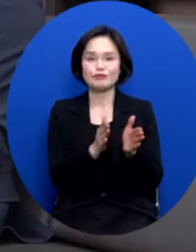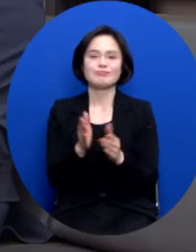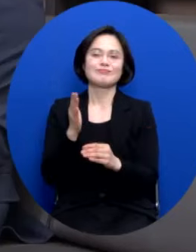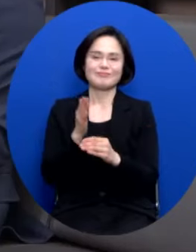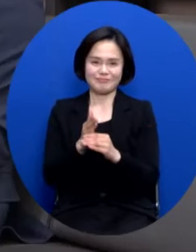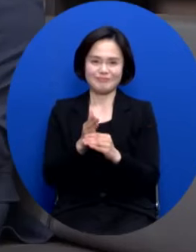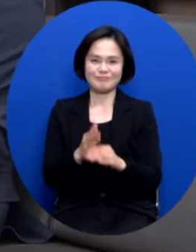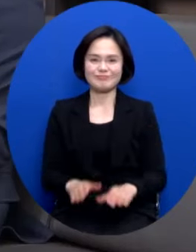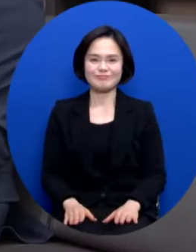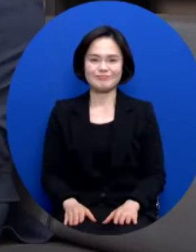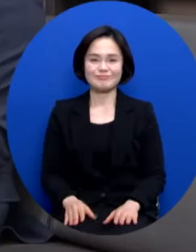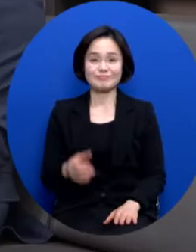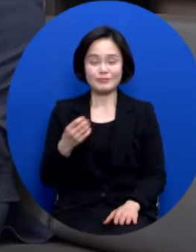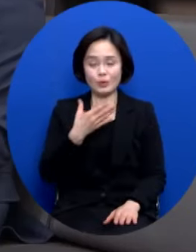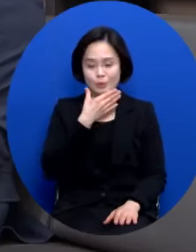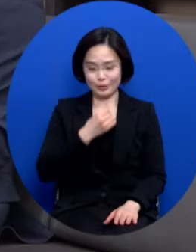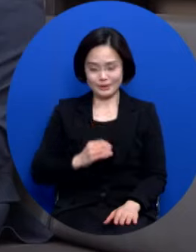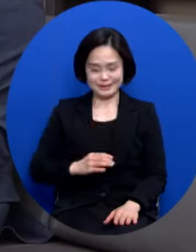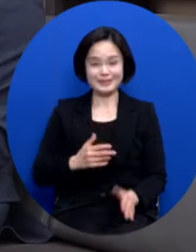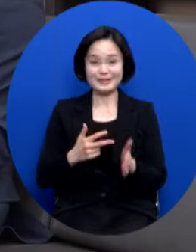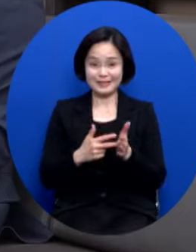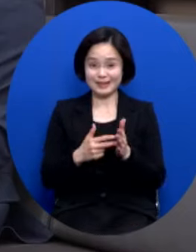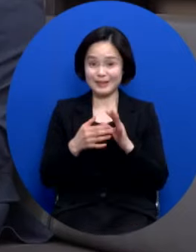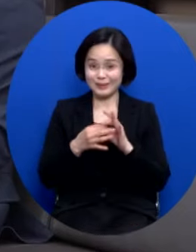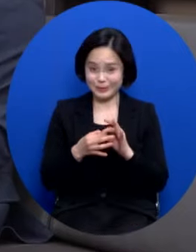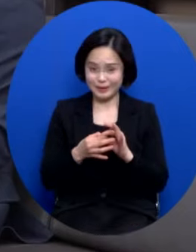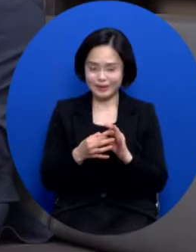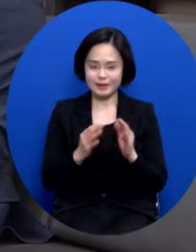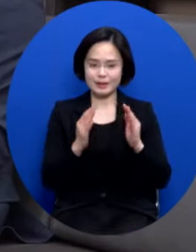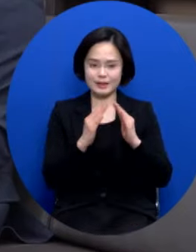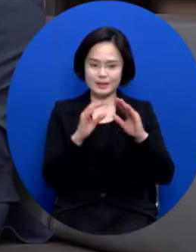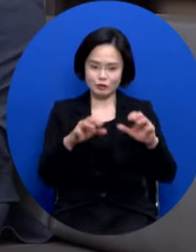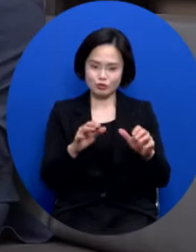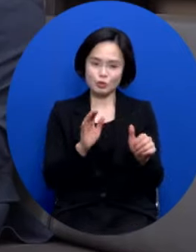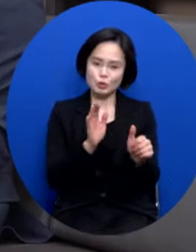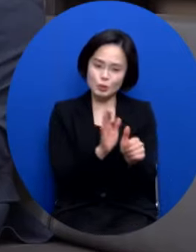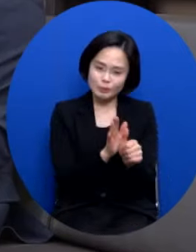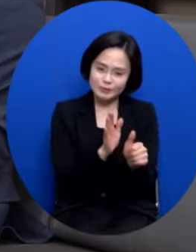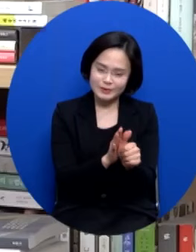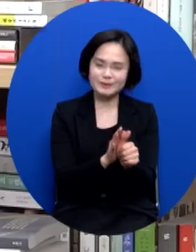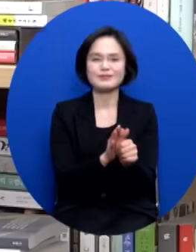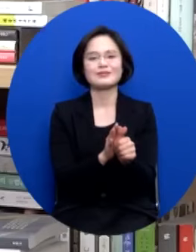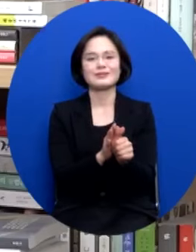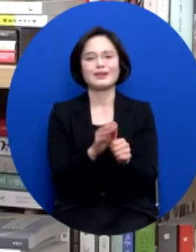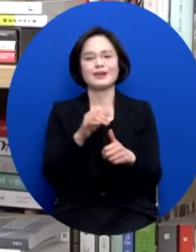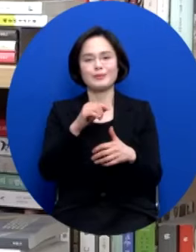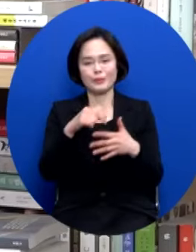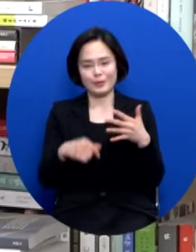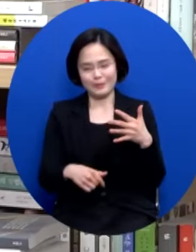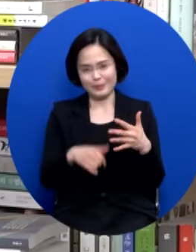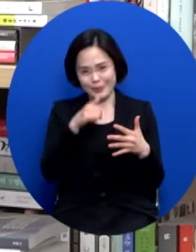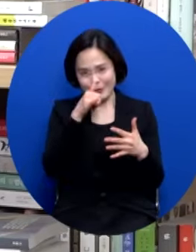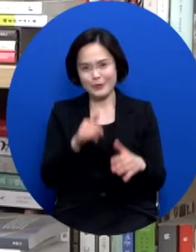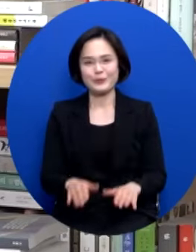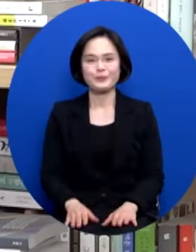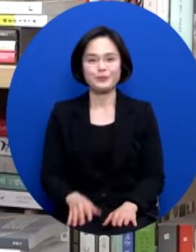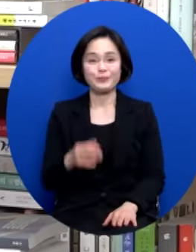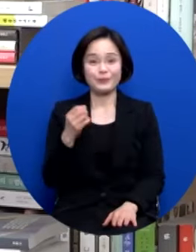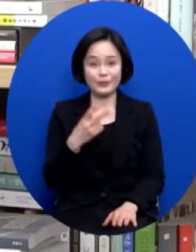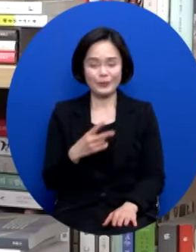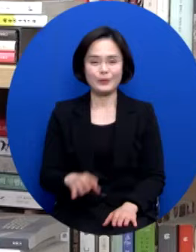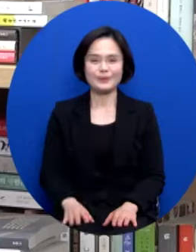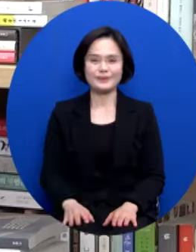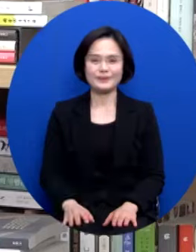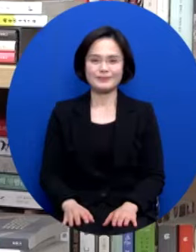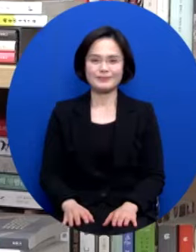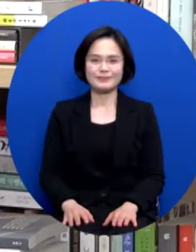그리고 복지재단 사역을 통하여서 또 이웃을 구제하는 사역이 있고요. 또 한 가지는 저희들이 대한민국 피로